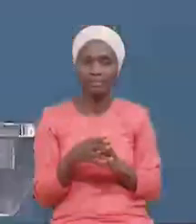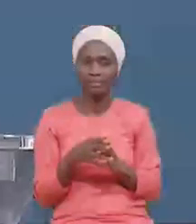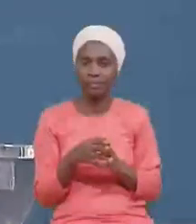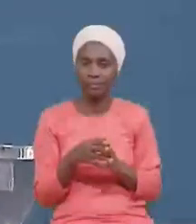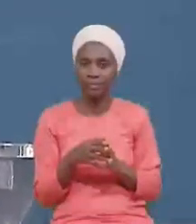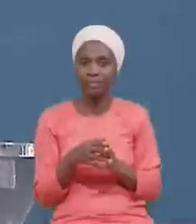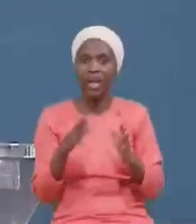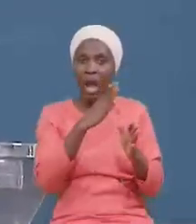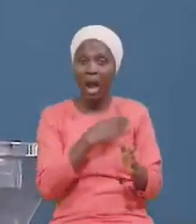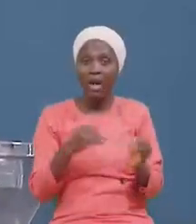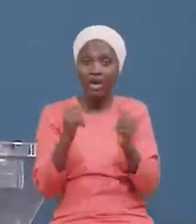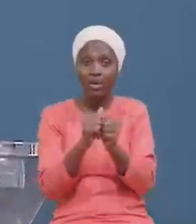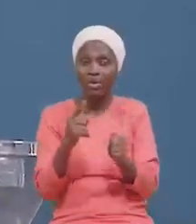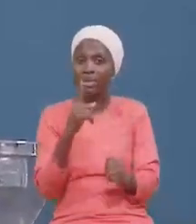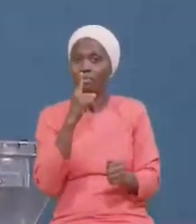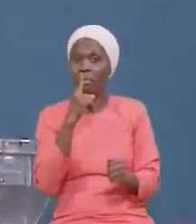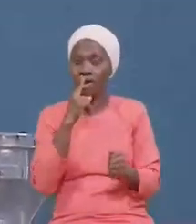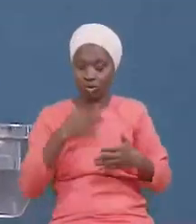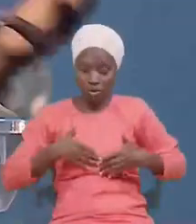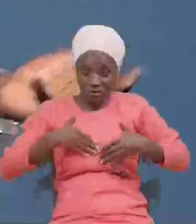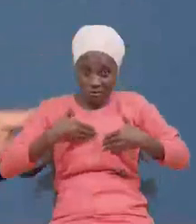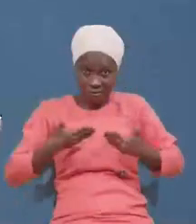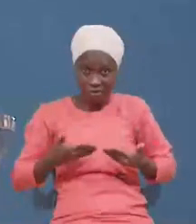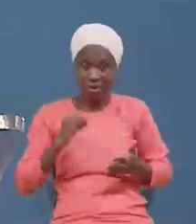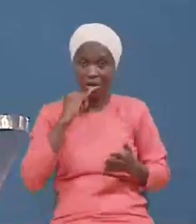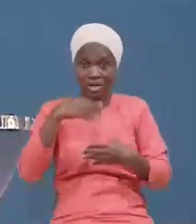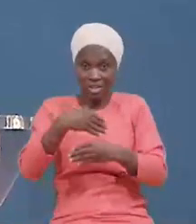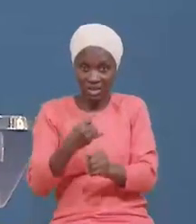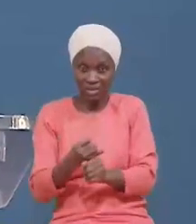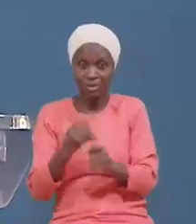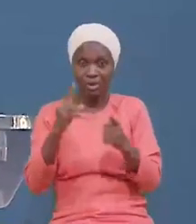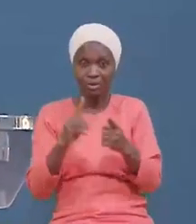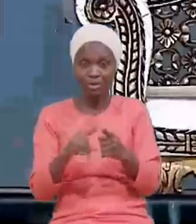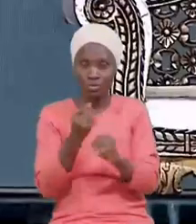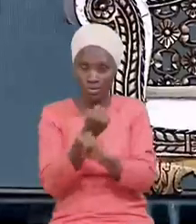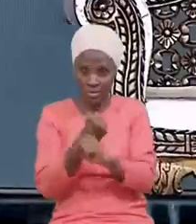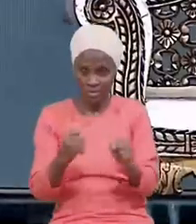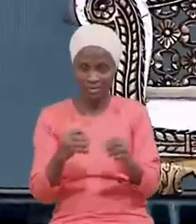Et c'est en confessant de la bouche qu'on parvient au salut.